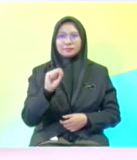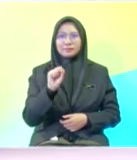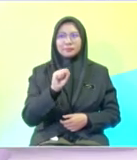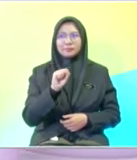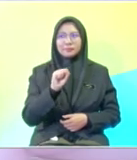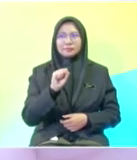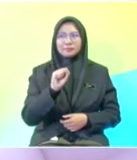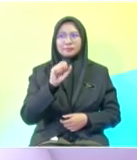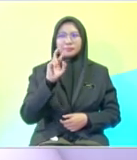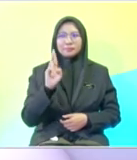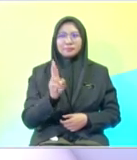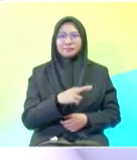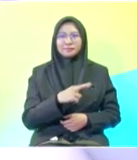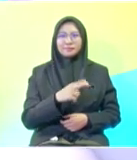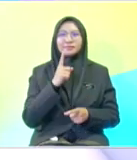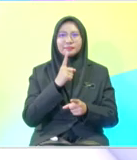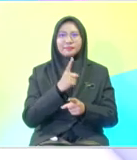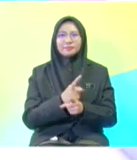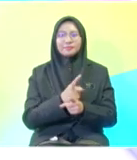tepat sekali